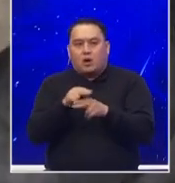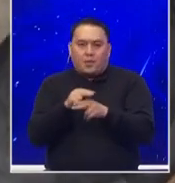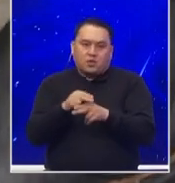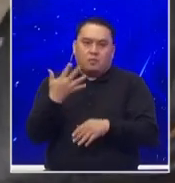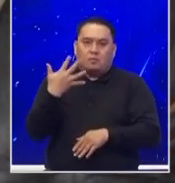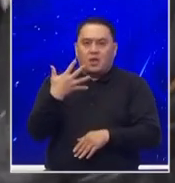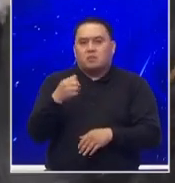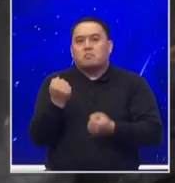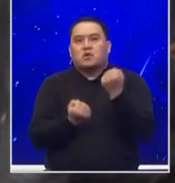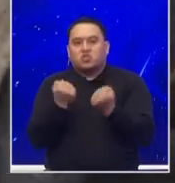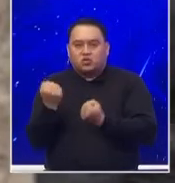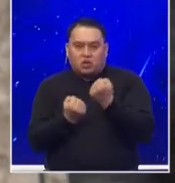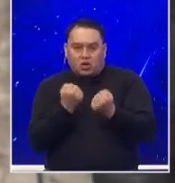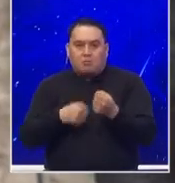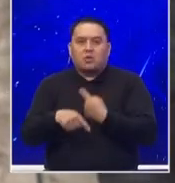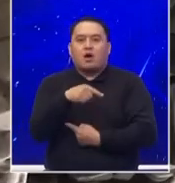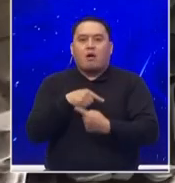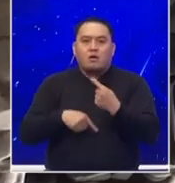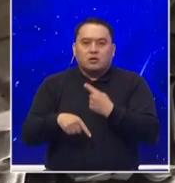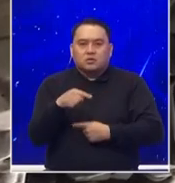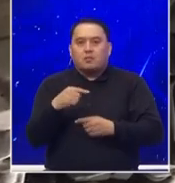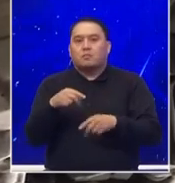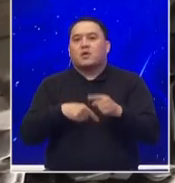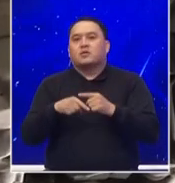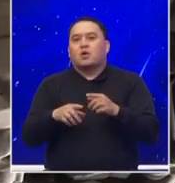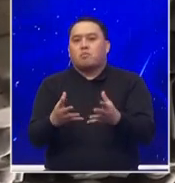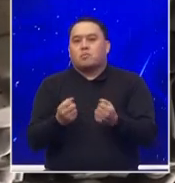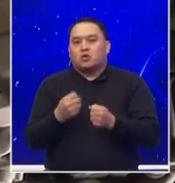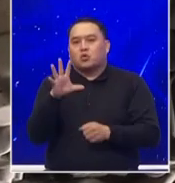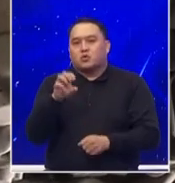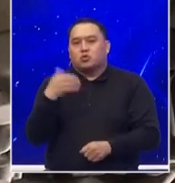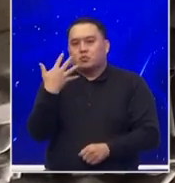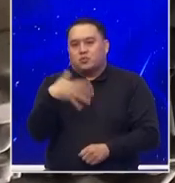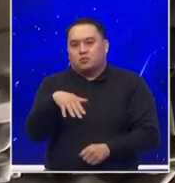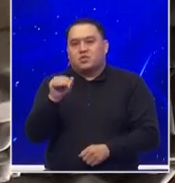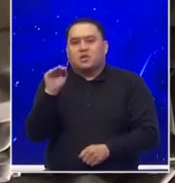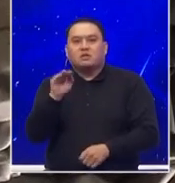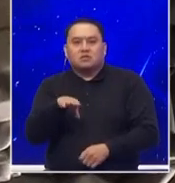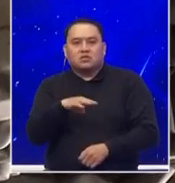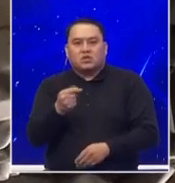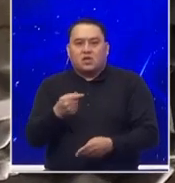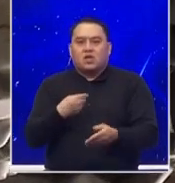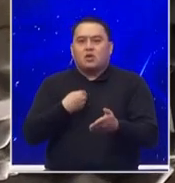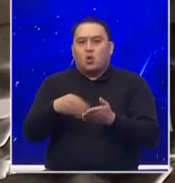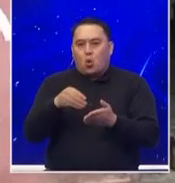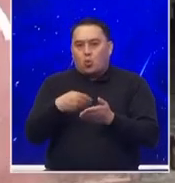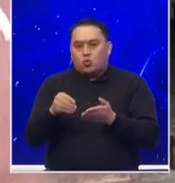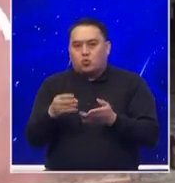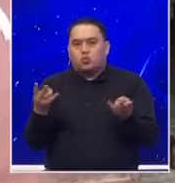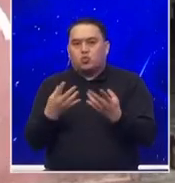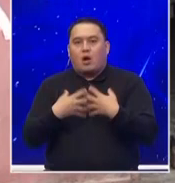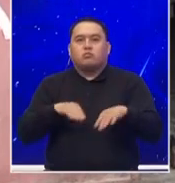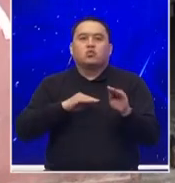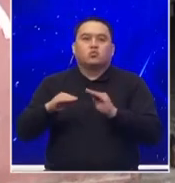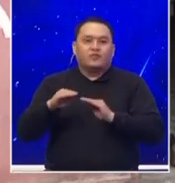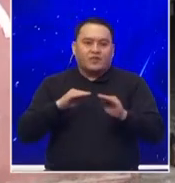до 5 автомобилей. По проекту «Бизнес Бастау» предприниматель получил кредит 550 тысяч тенге на закуп